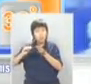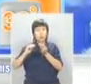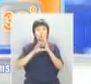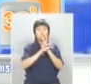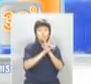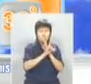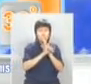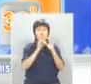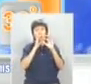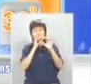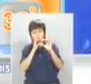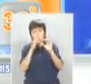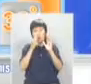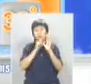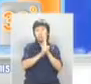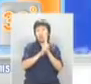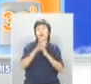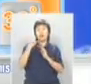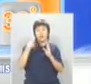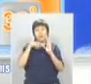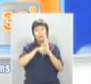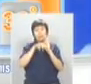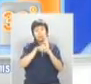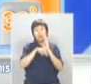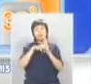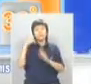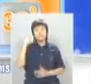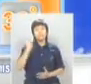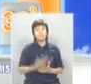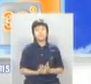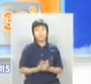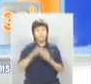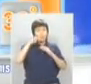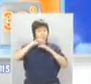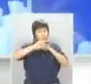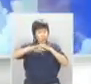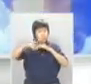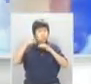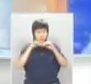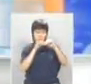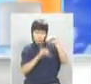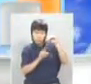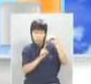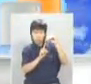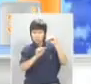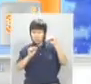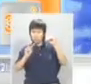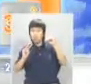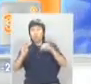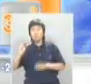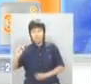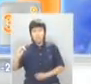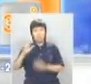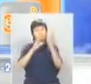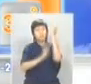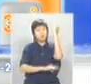ะตราษอุ้หาภูมิระหว่าง 23-33 องค์สาเสรจ เทลลมีครื่นสูง 1-2 เมตรภาคใต้มฝนฟ้าขนองกระจ